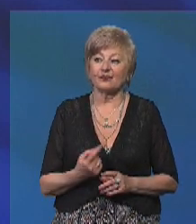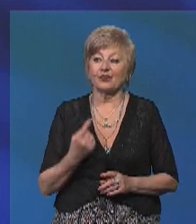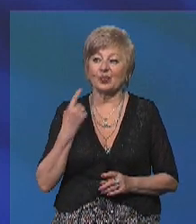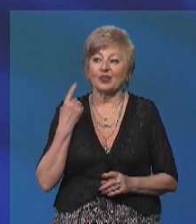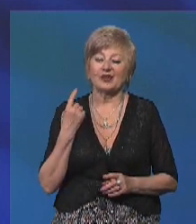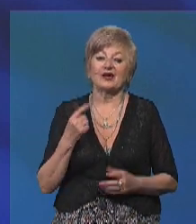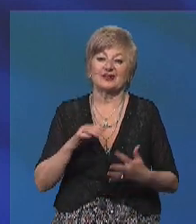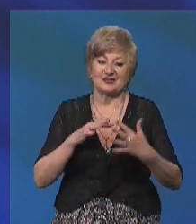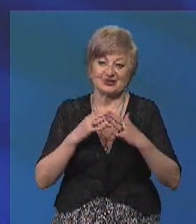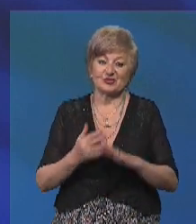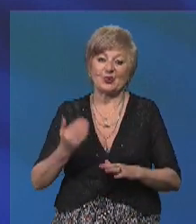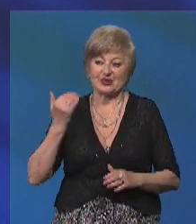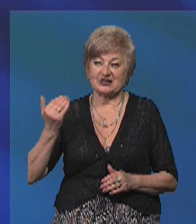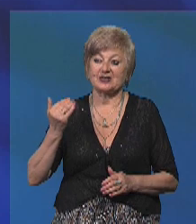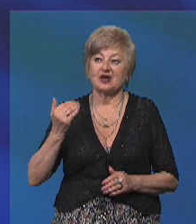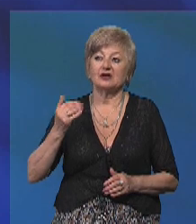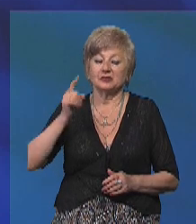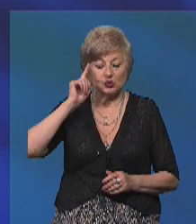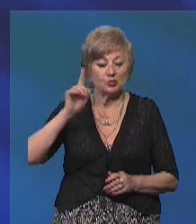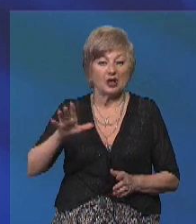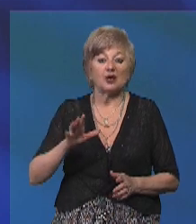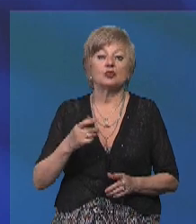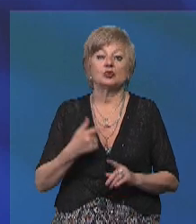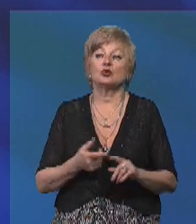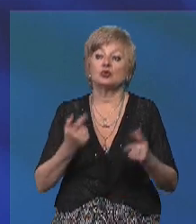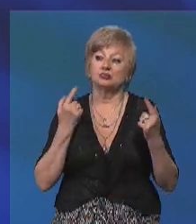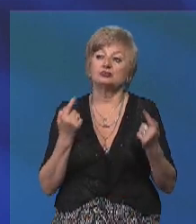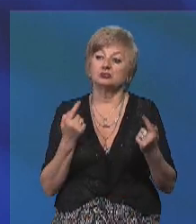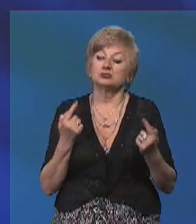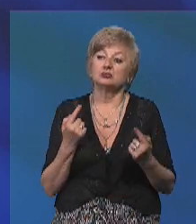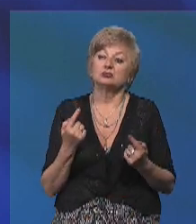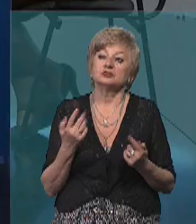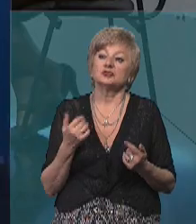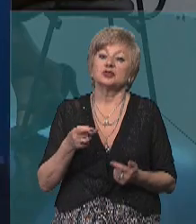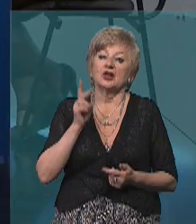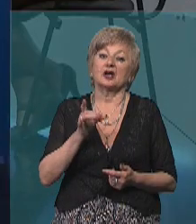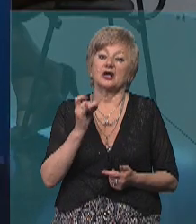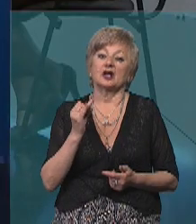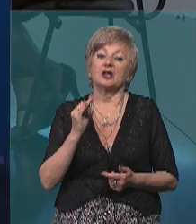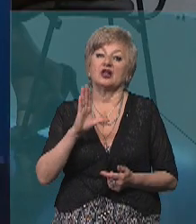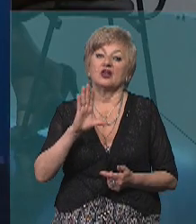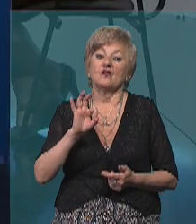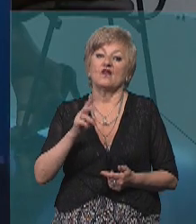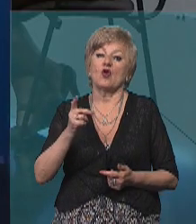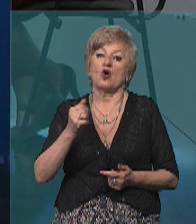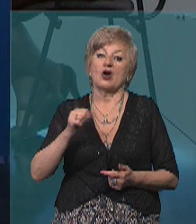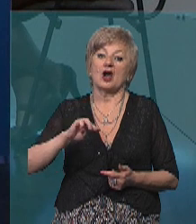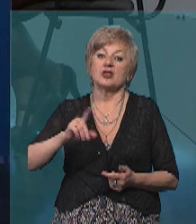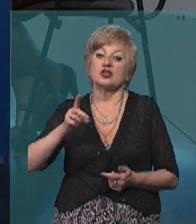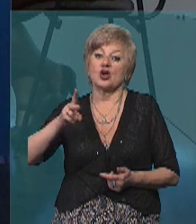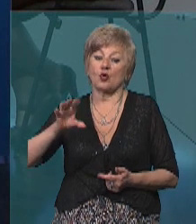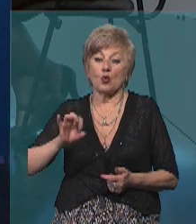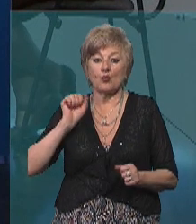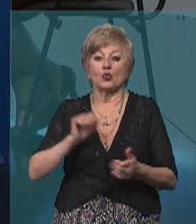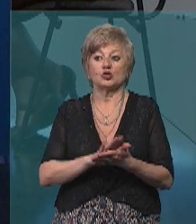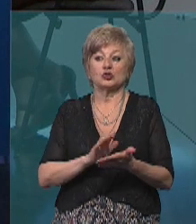один аграрна партія на другій так, позиції. Так, але це великий латифундист. І Кривохатько на другому місці, також людина, яку ми можемо